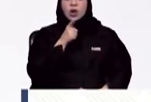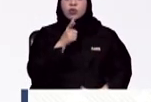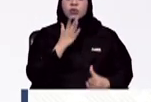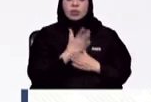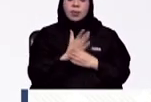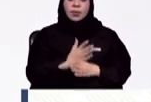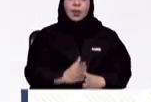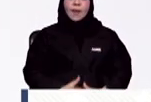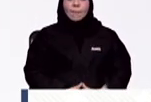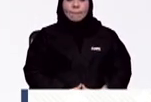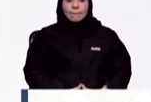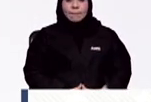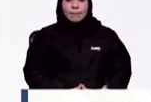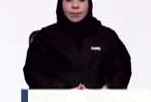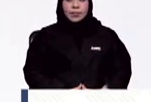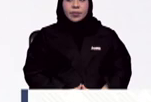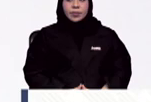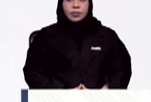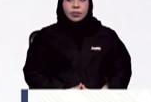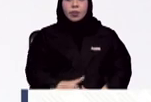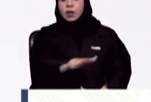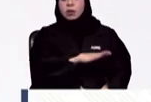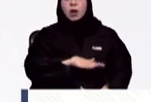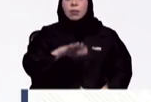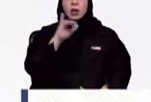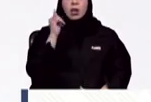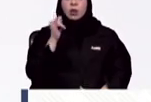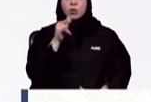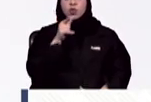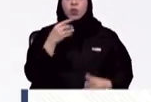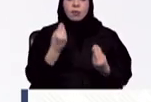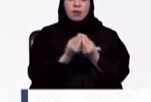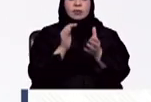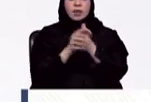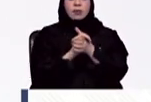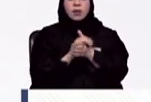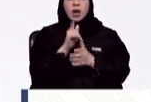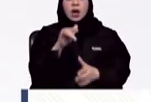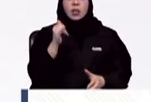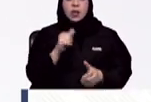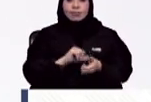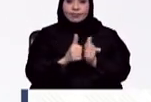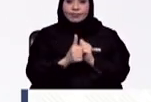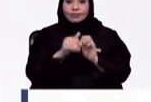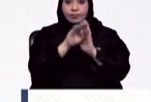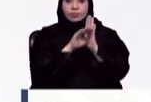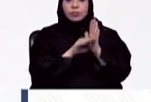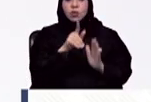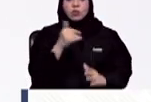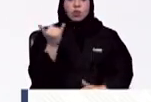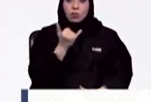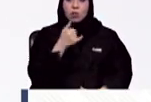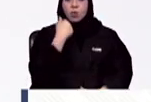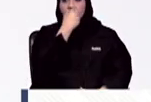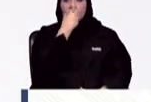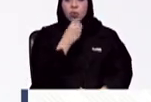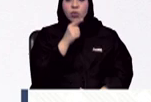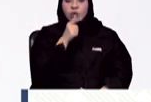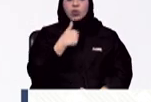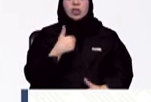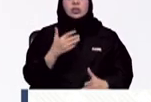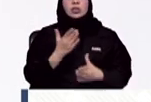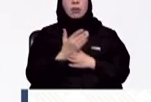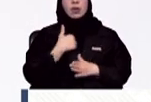ذاتي. الطابع العربي والتعاون والتكافل اللي جاءت به هذه المبادرة جدا جدا جميل, وهذا ما تطمح له